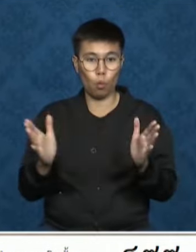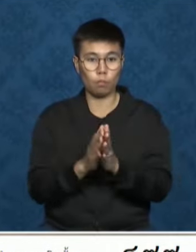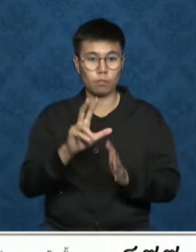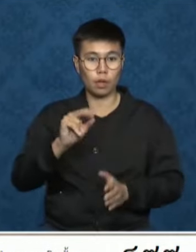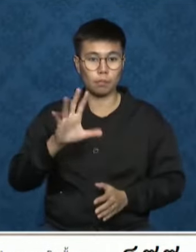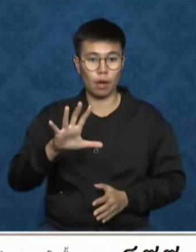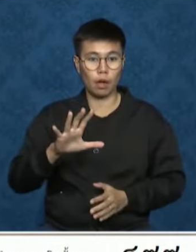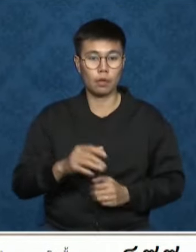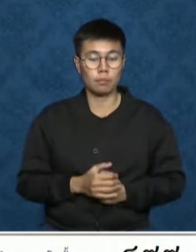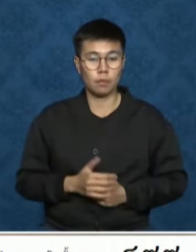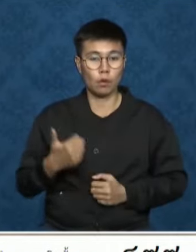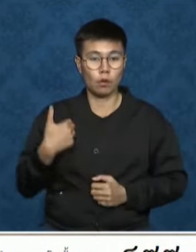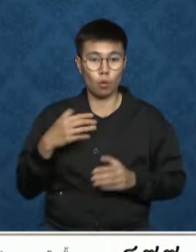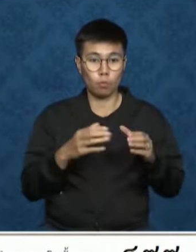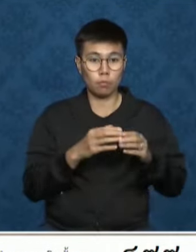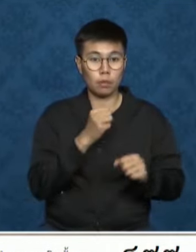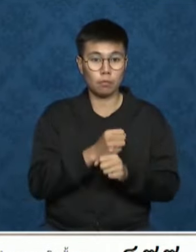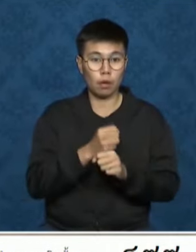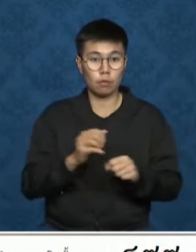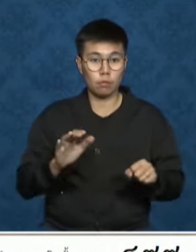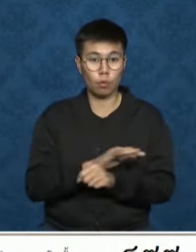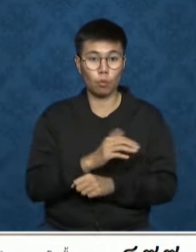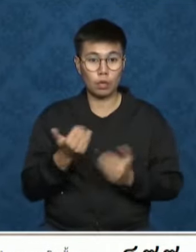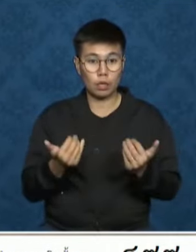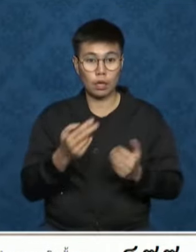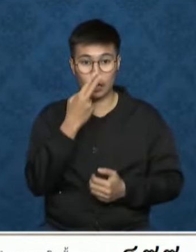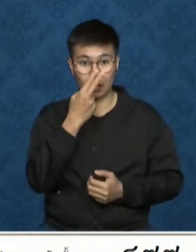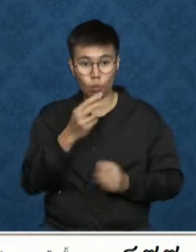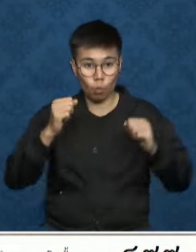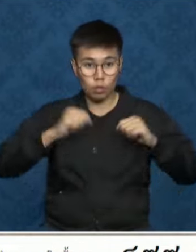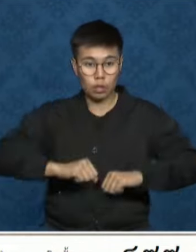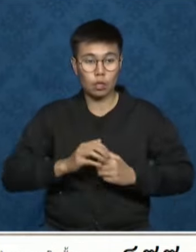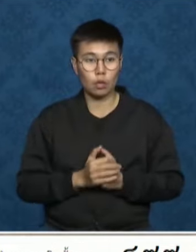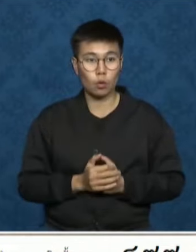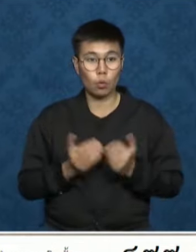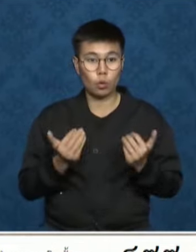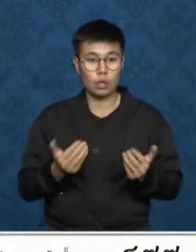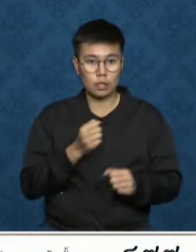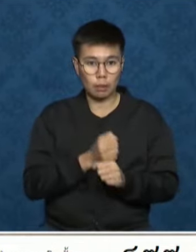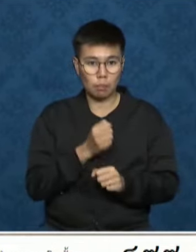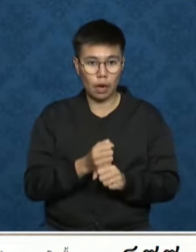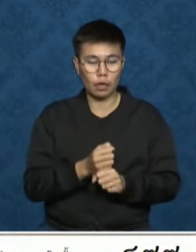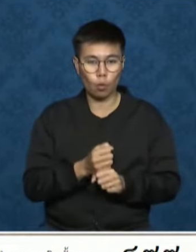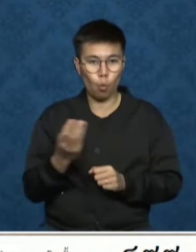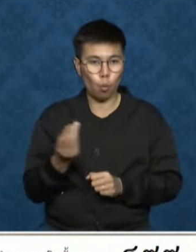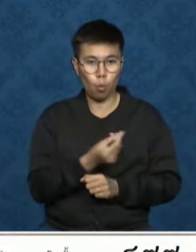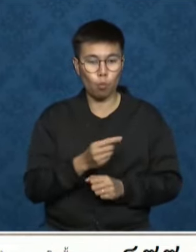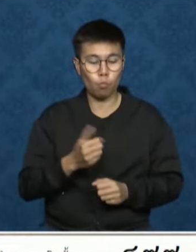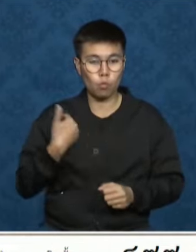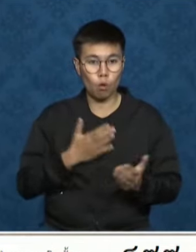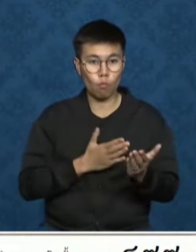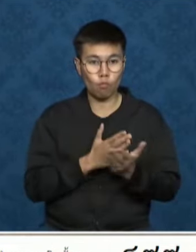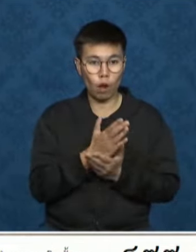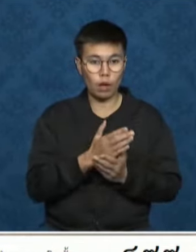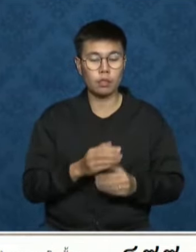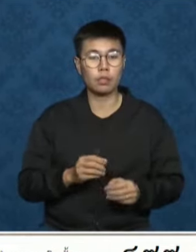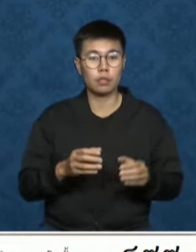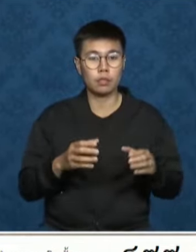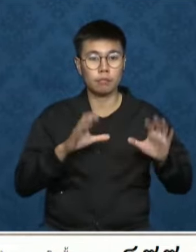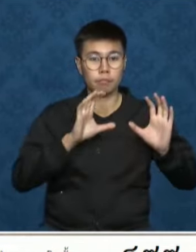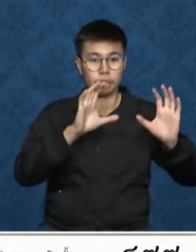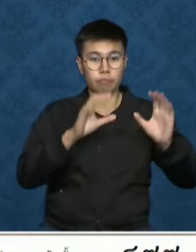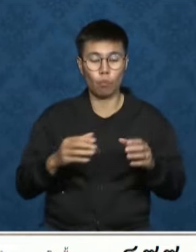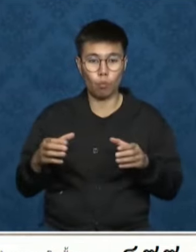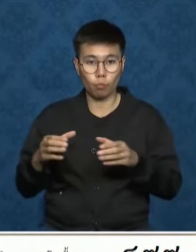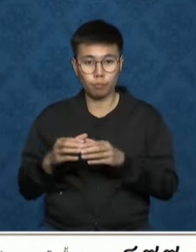ทขณะทำงเต็ที่ฮมทานวัี้ honorableทรมทำงานกแ็งขนมาก เทางฟายฐบน ค้นมา Kim